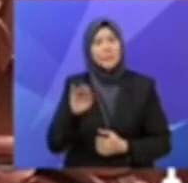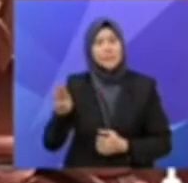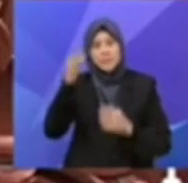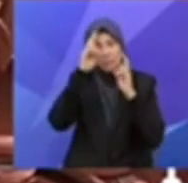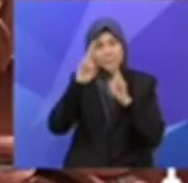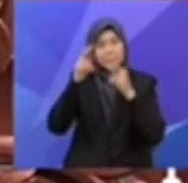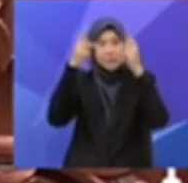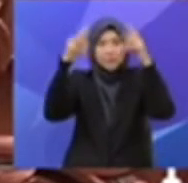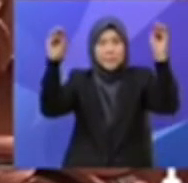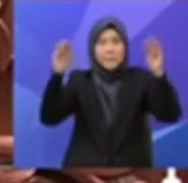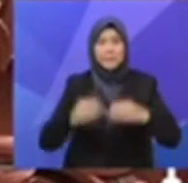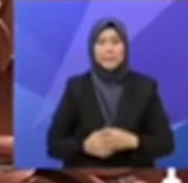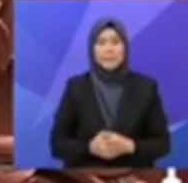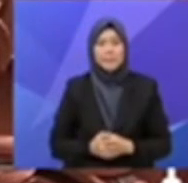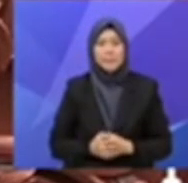menteri